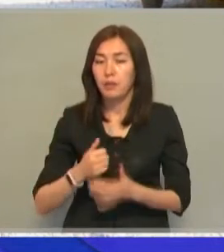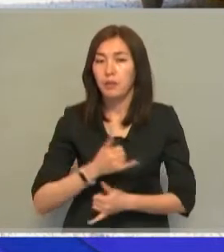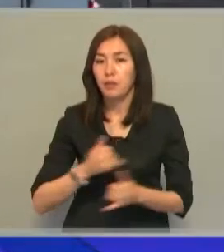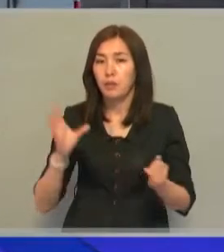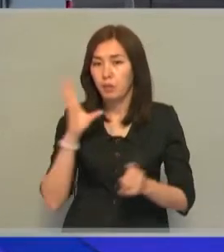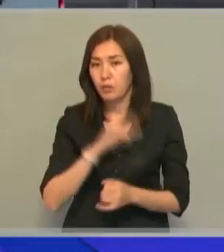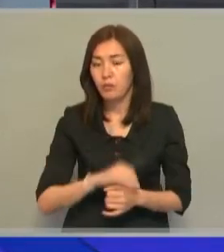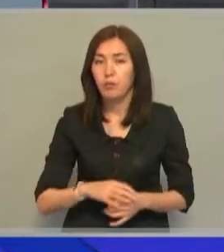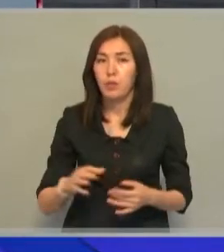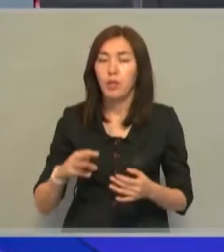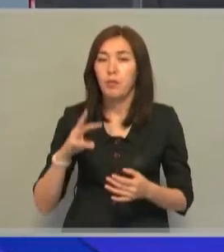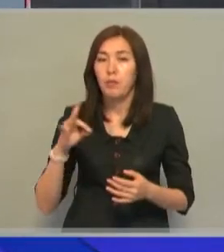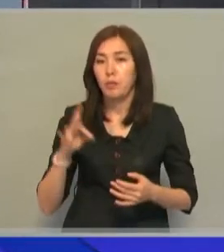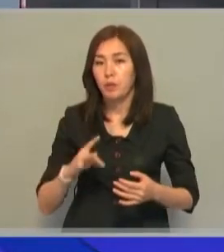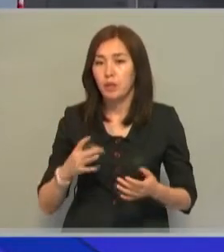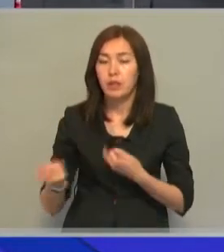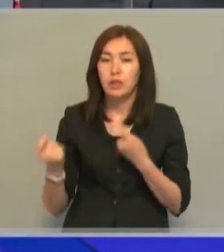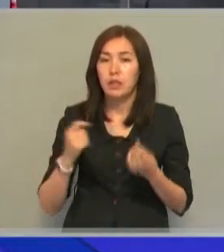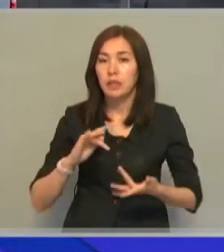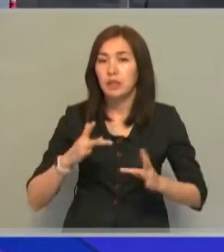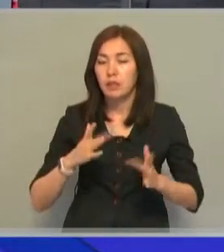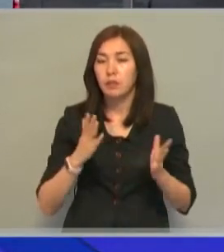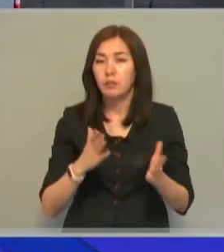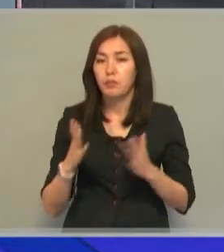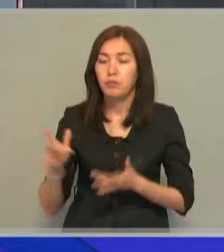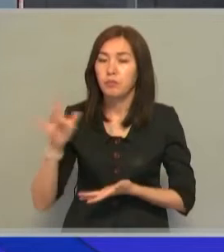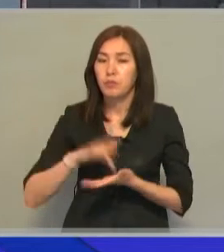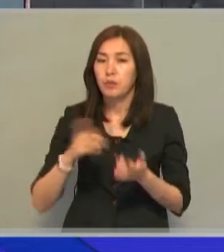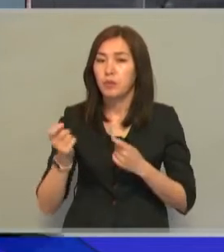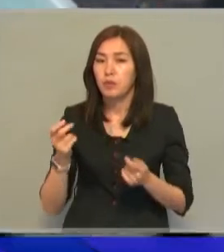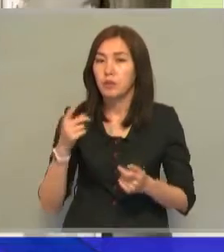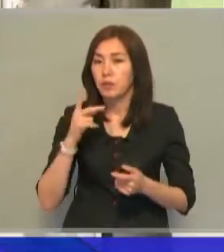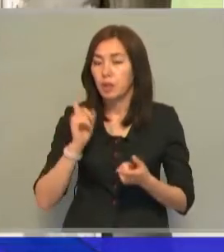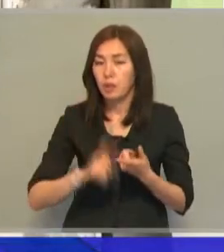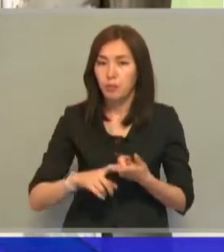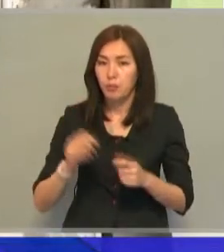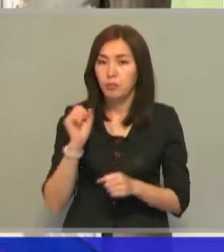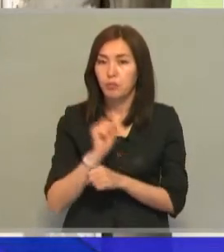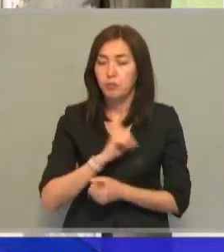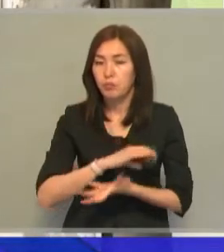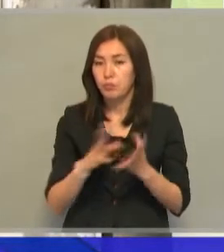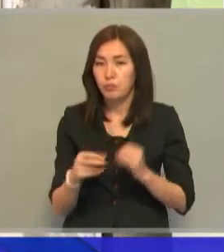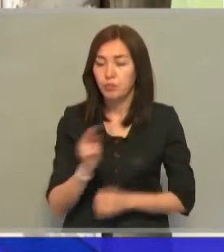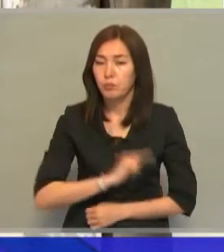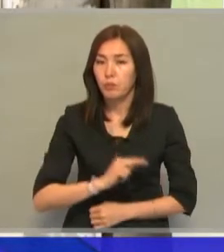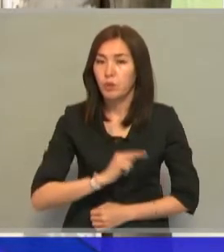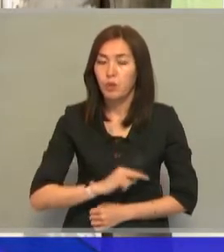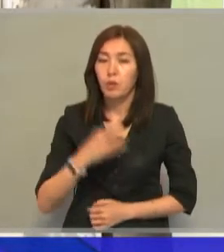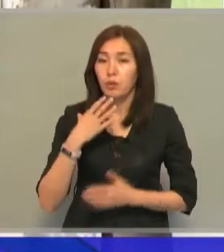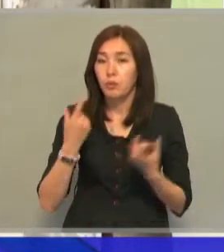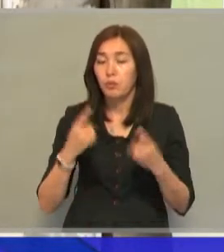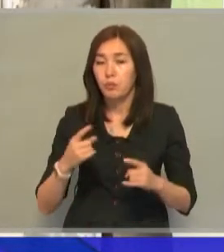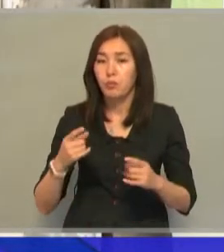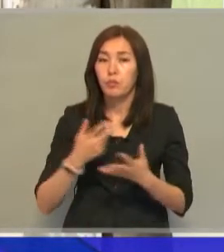шамамыз келеді. Шалғайдағы шағын аудандарға тартылып жатқан желілік сымдар қалалық әкімшіліктің қарамағындағы бағаналар арқылы жүргізілуде. Алайда